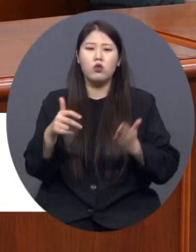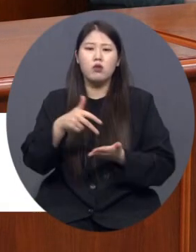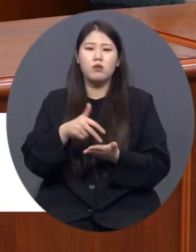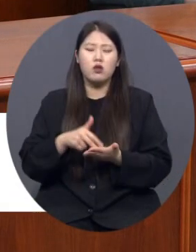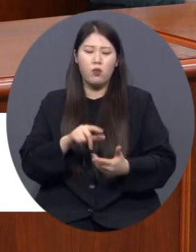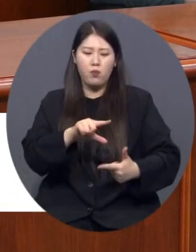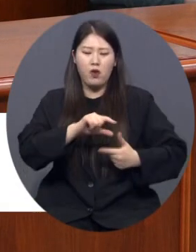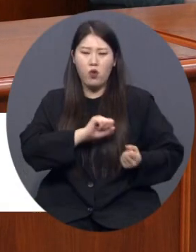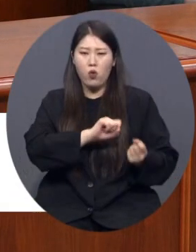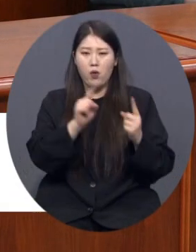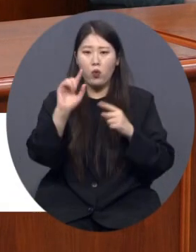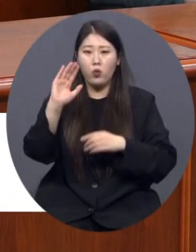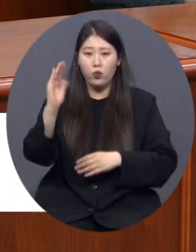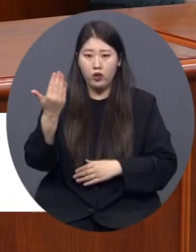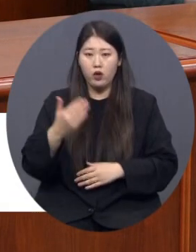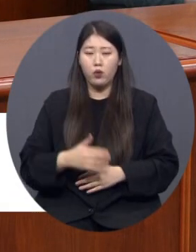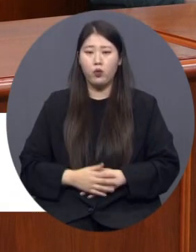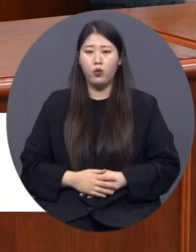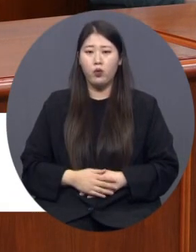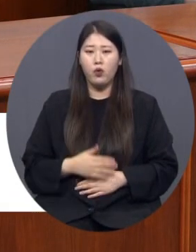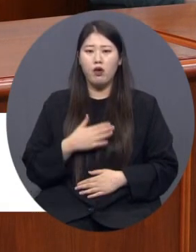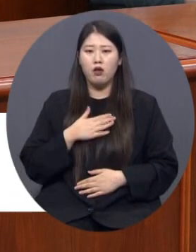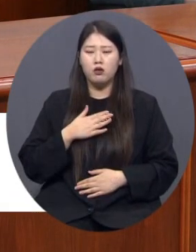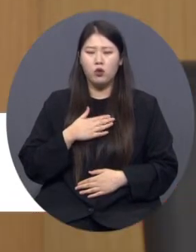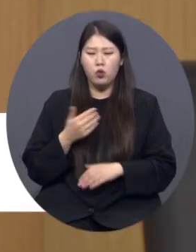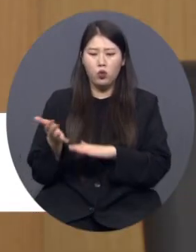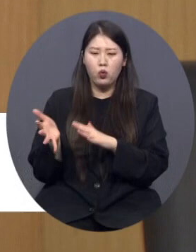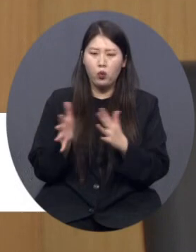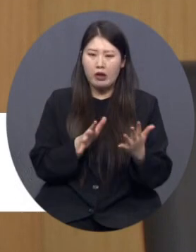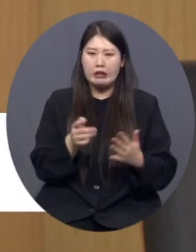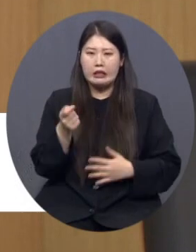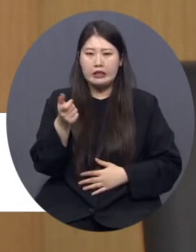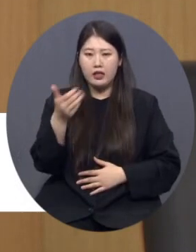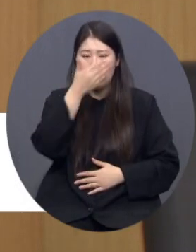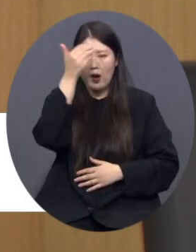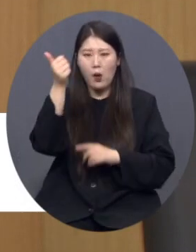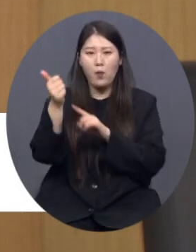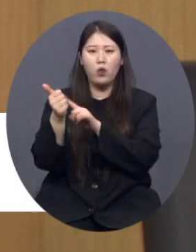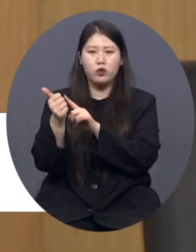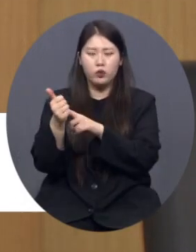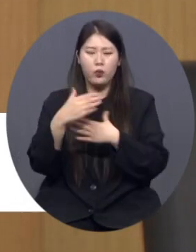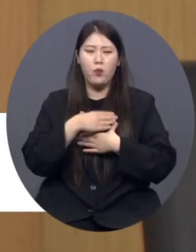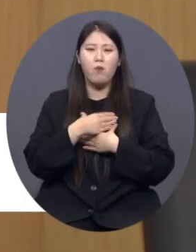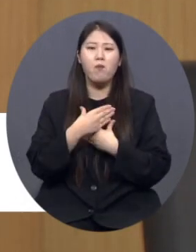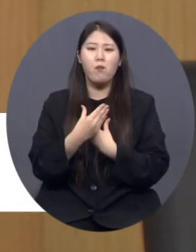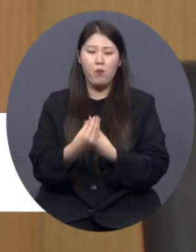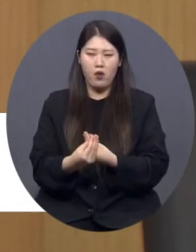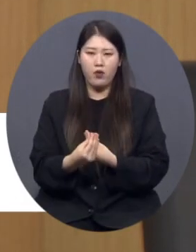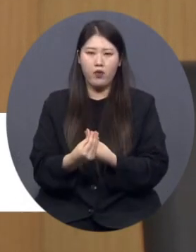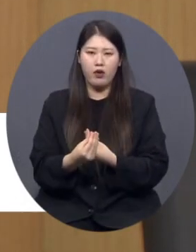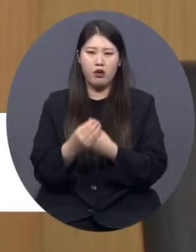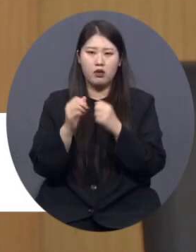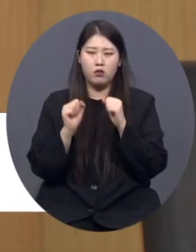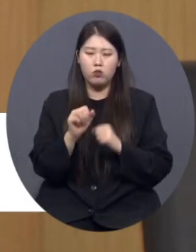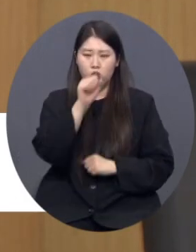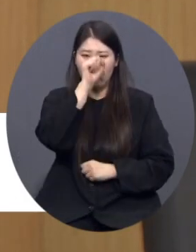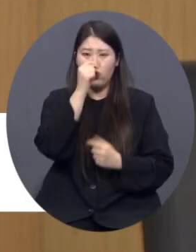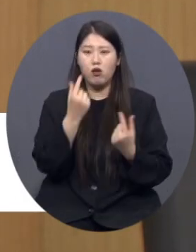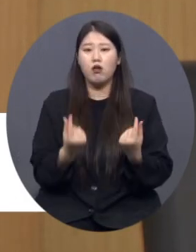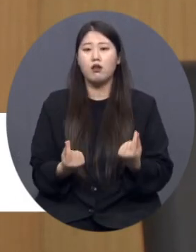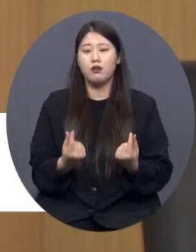되고 하늘에 계신 작은 할아버님도 마음 편하게 하늘을